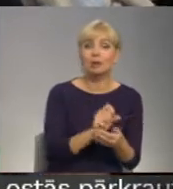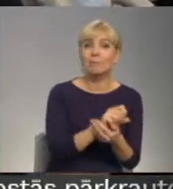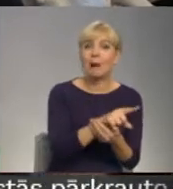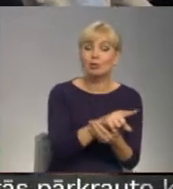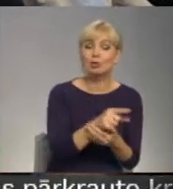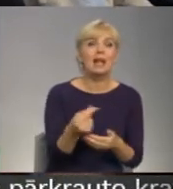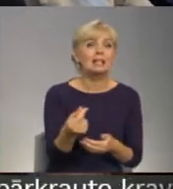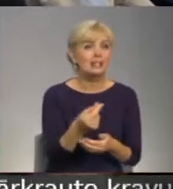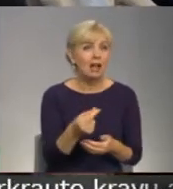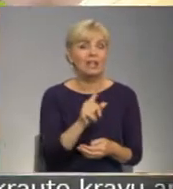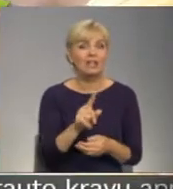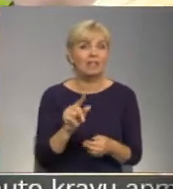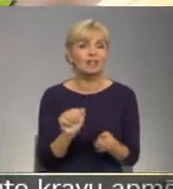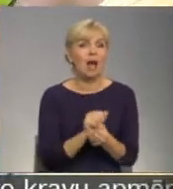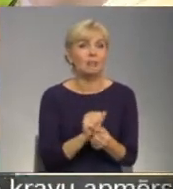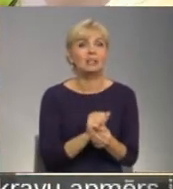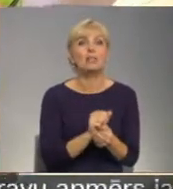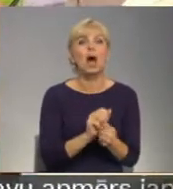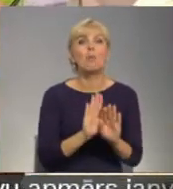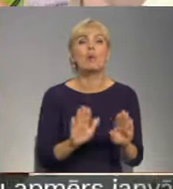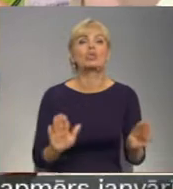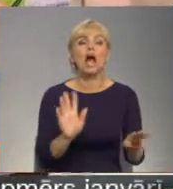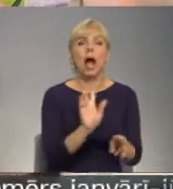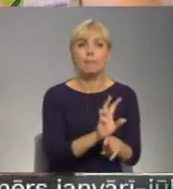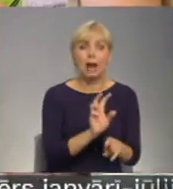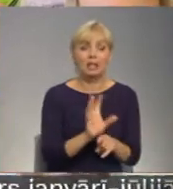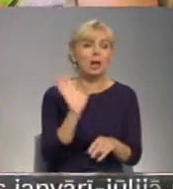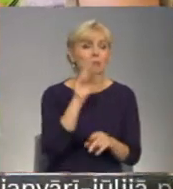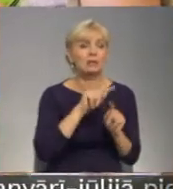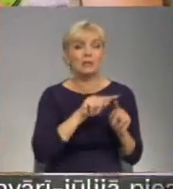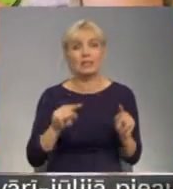to sēklas ikvienam Dabas muzeja apmeklētājam iespējams līdz